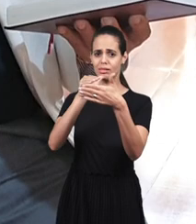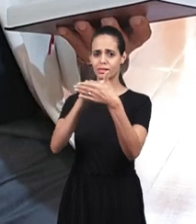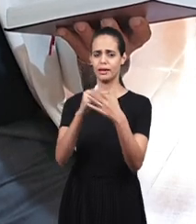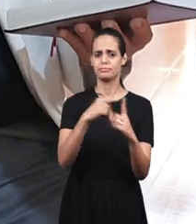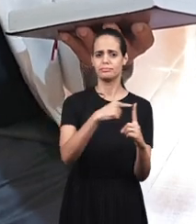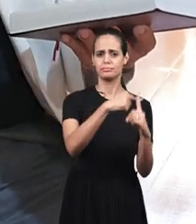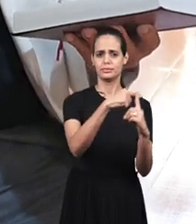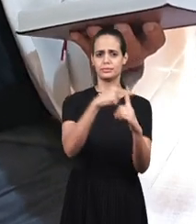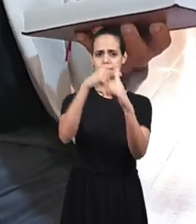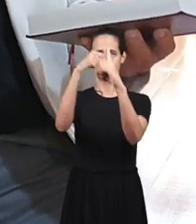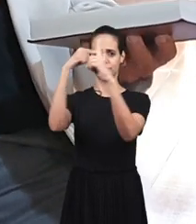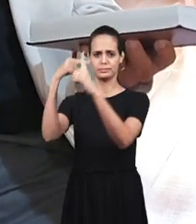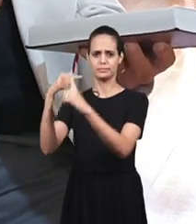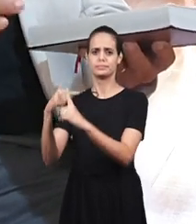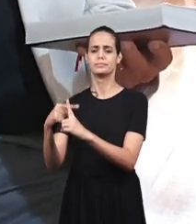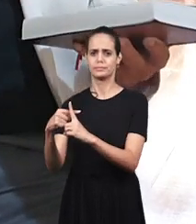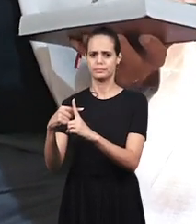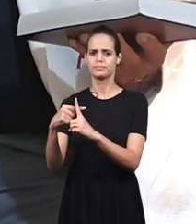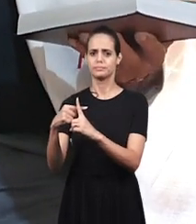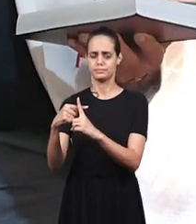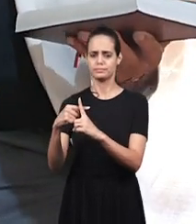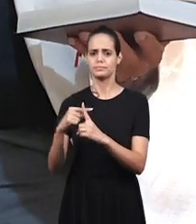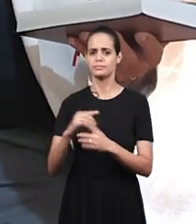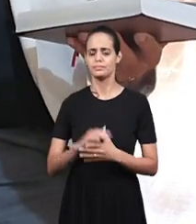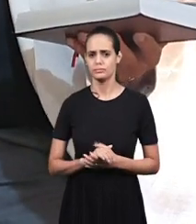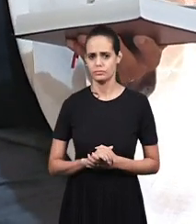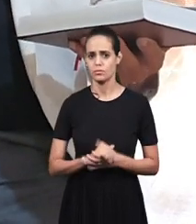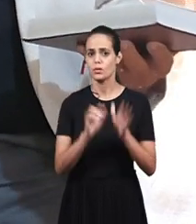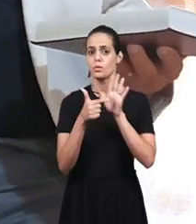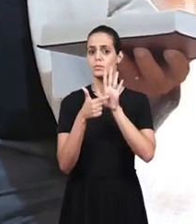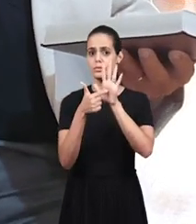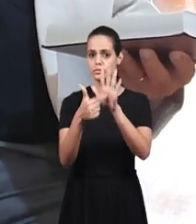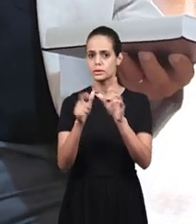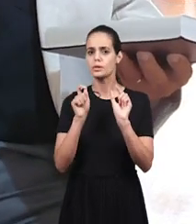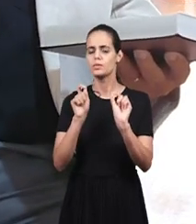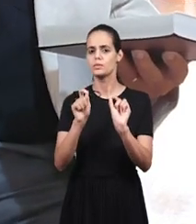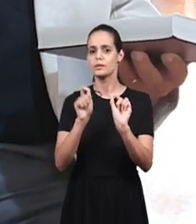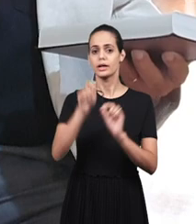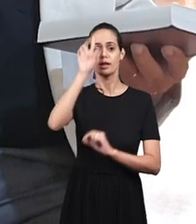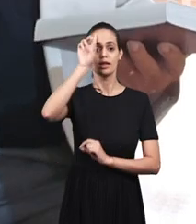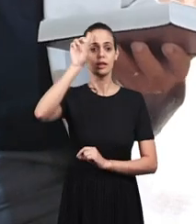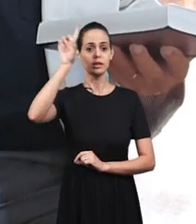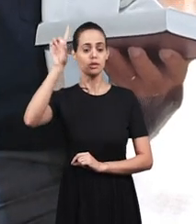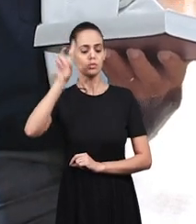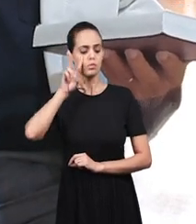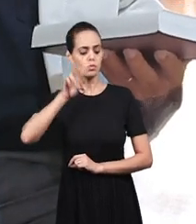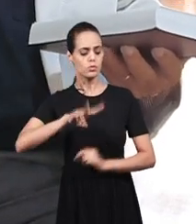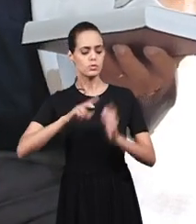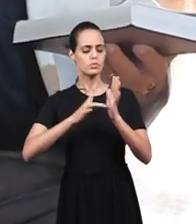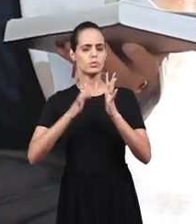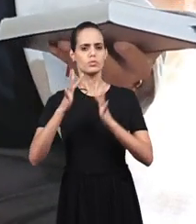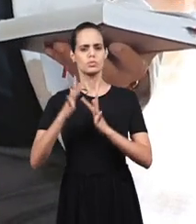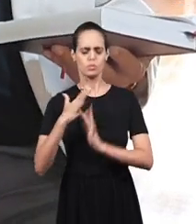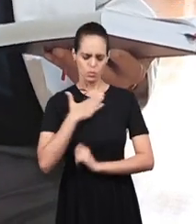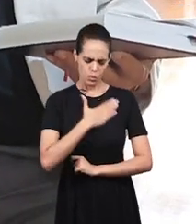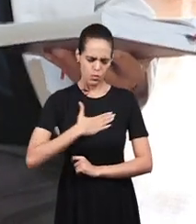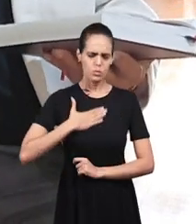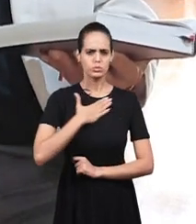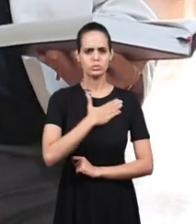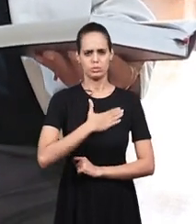la douleur et le péché de tout le monde. Donc il est allé au calvaire de cette